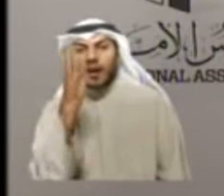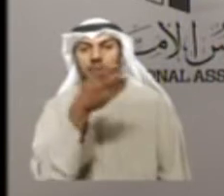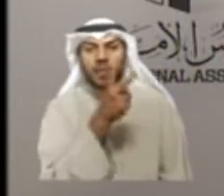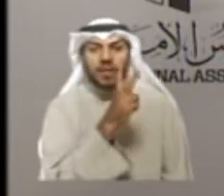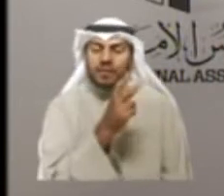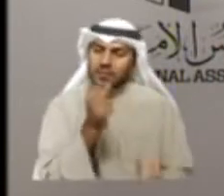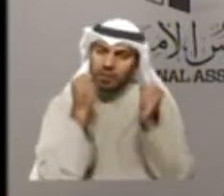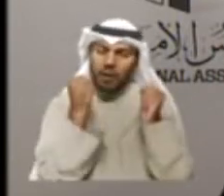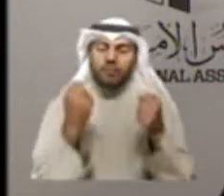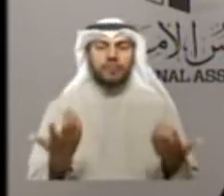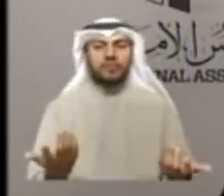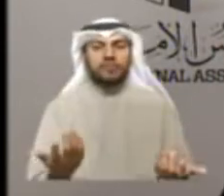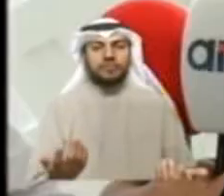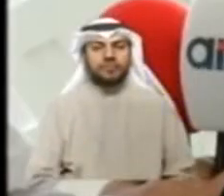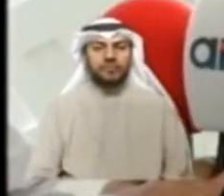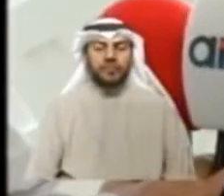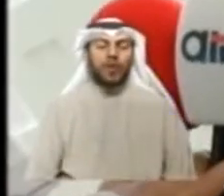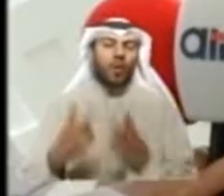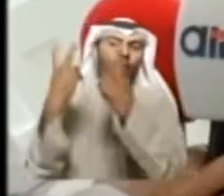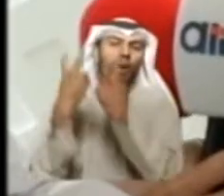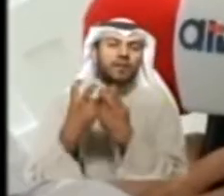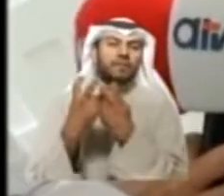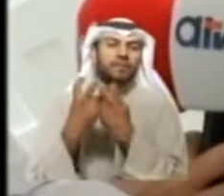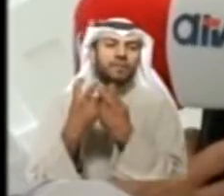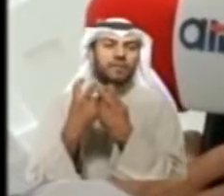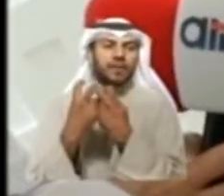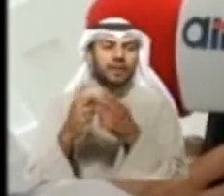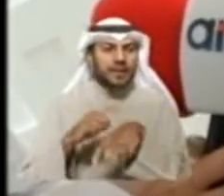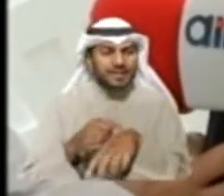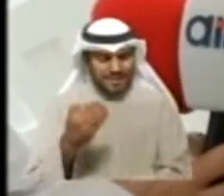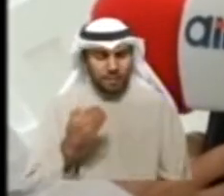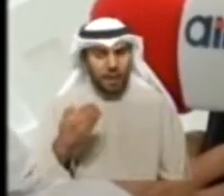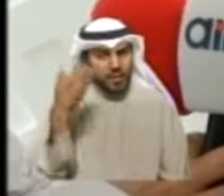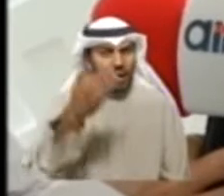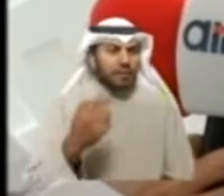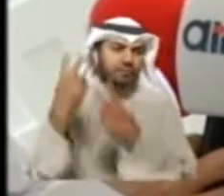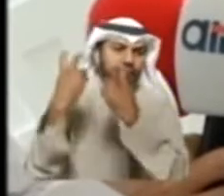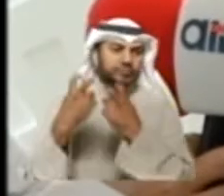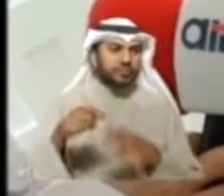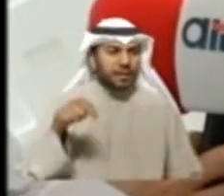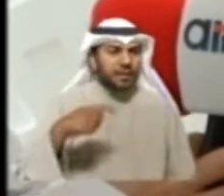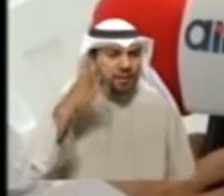ذلك ما زلنا في موضوع الإيقاف. الحمد لله خلاص هذه المرحلة اللي كنا نبي نوصلها الآن وصلناها،